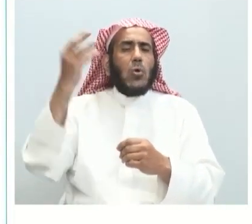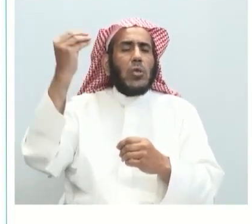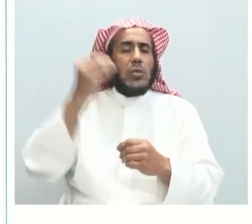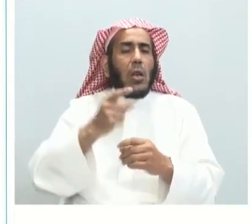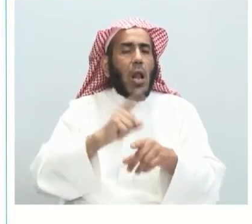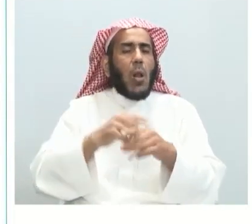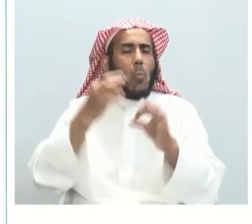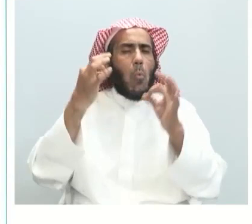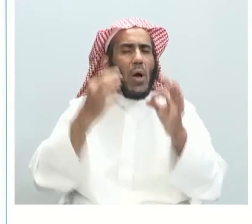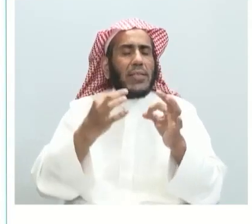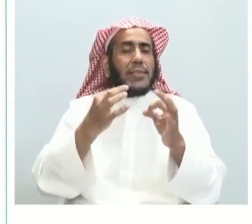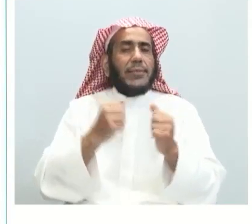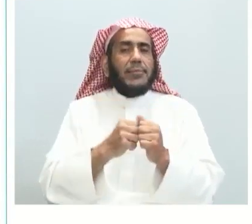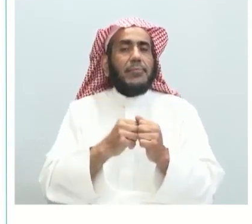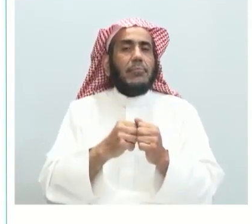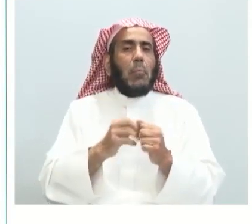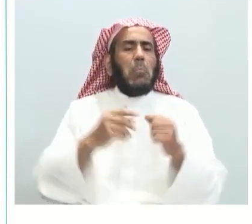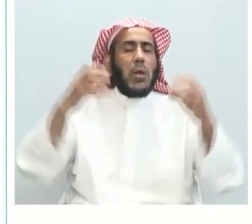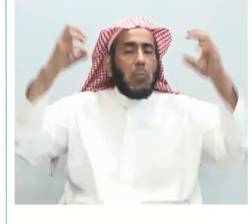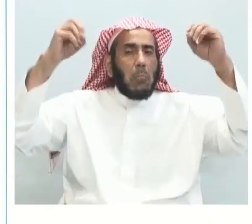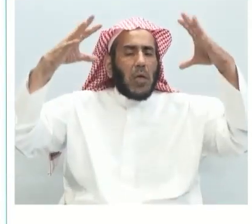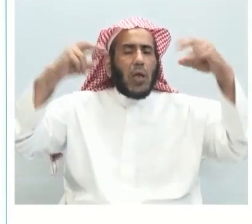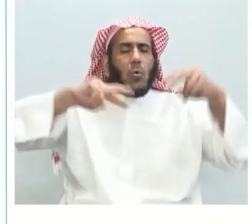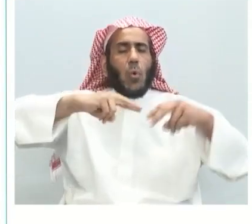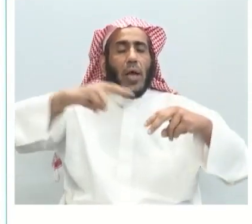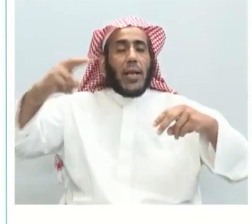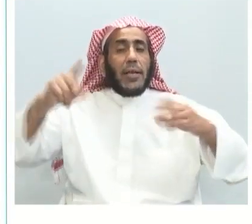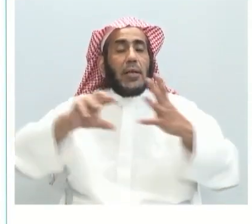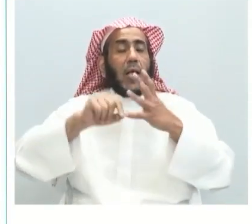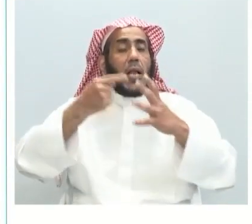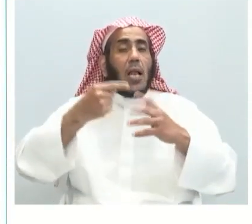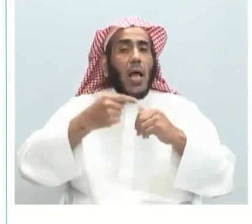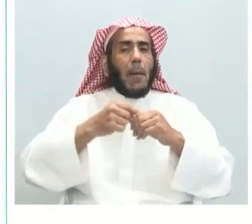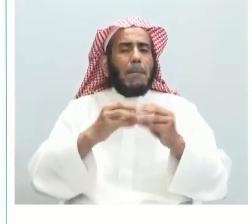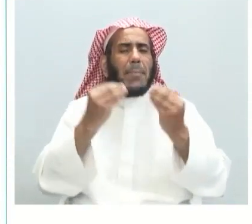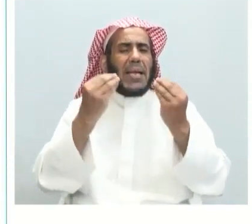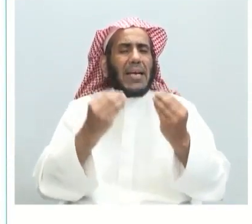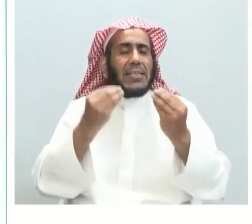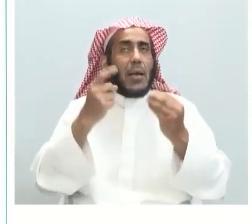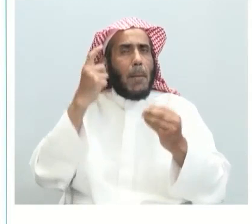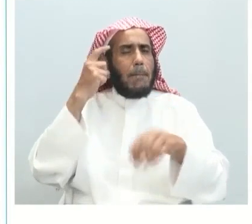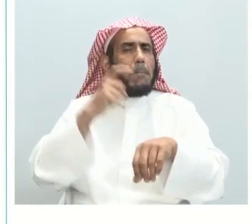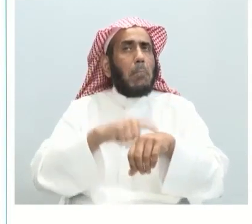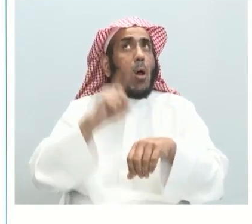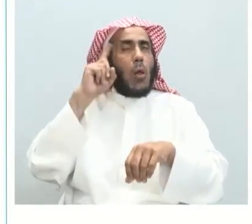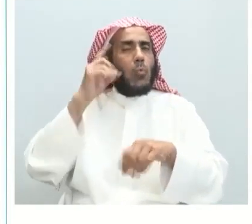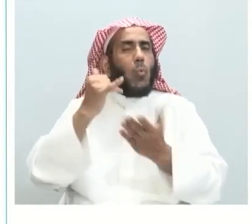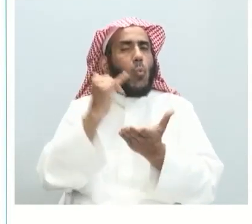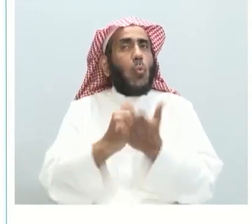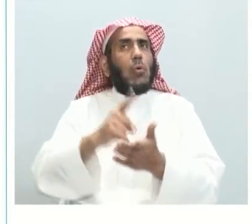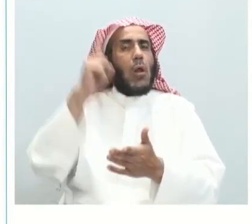المقدر من كل شيء من مطر وغيره الا بقدر معلوم فالله تعالى